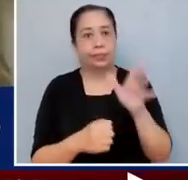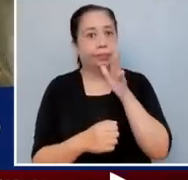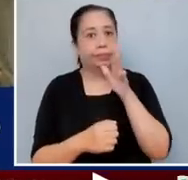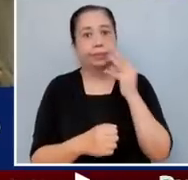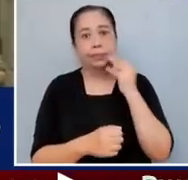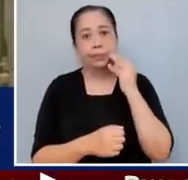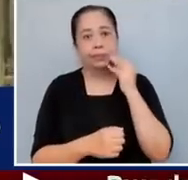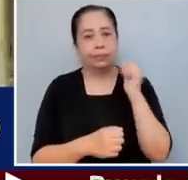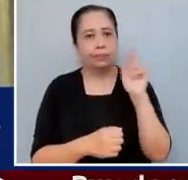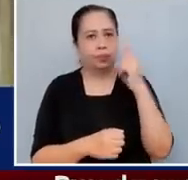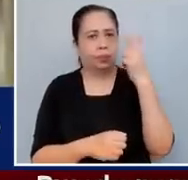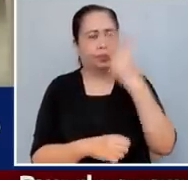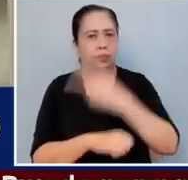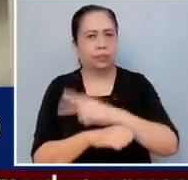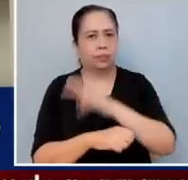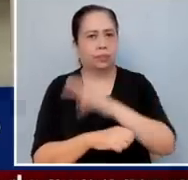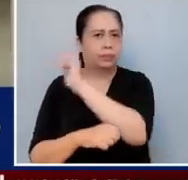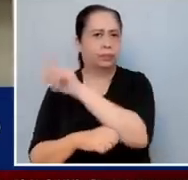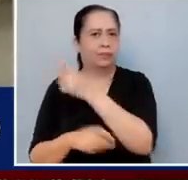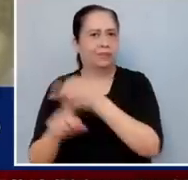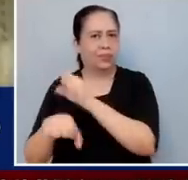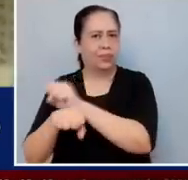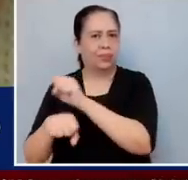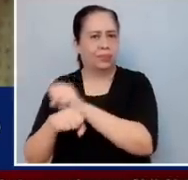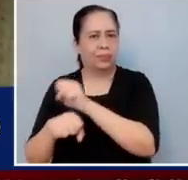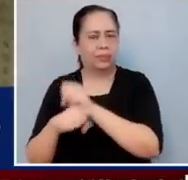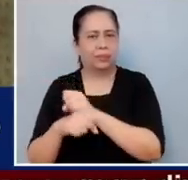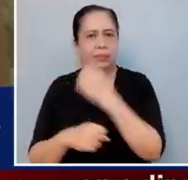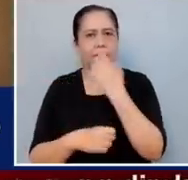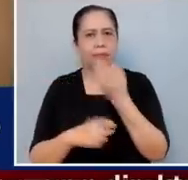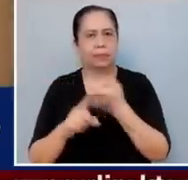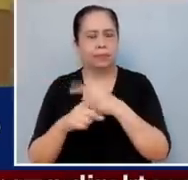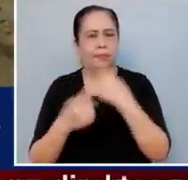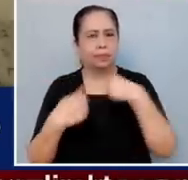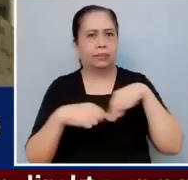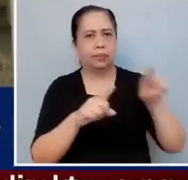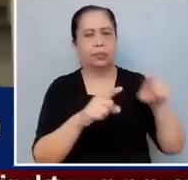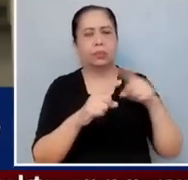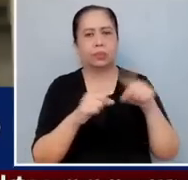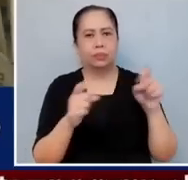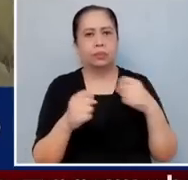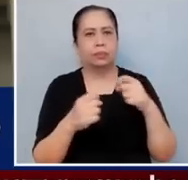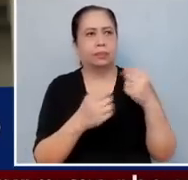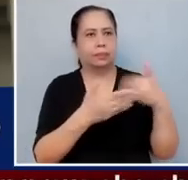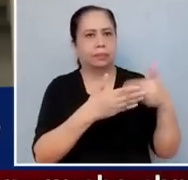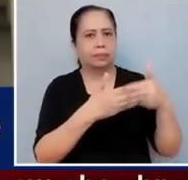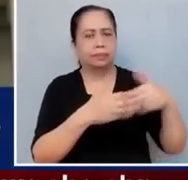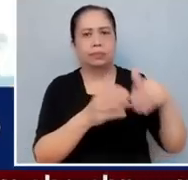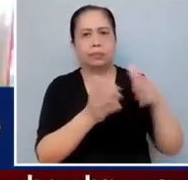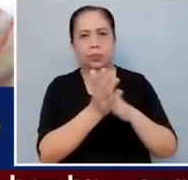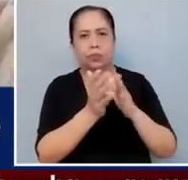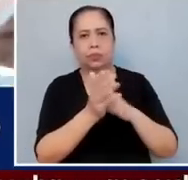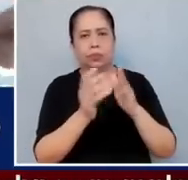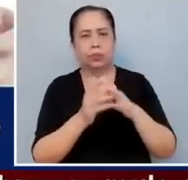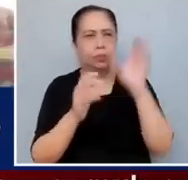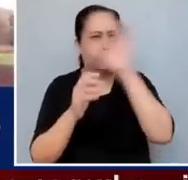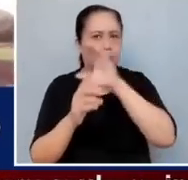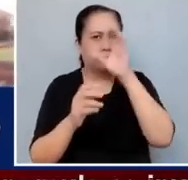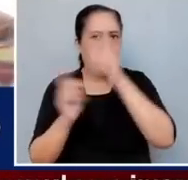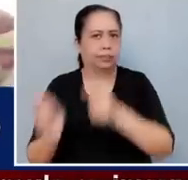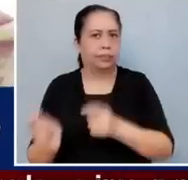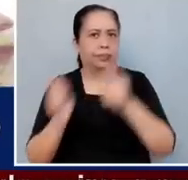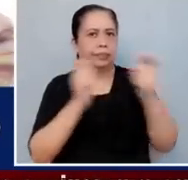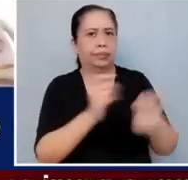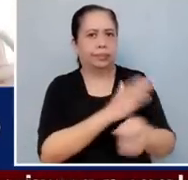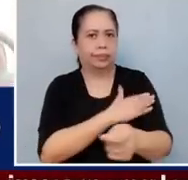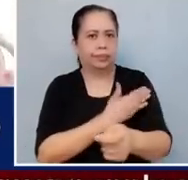na dalawang araw na absent sa kanyang trabaho, pagkagaling sa Sanlo, dumiretso na agad sa malalapit na eskwelahan para na paghahanap ng malilipatan ng